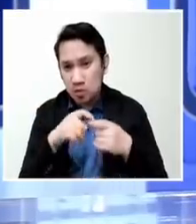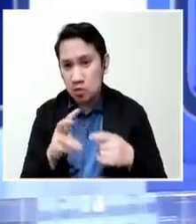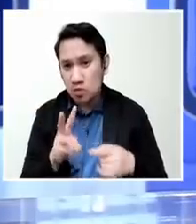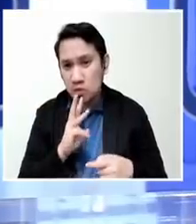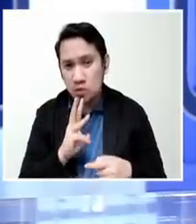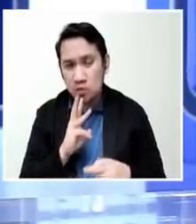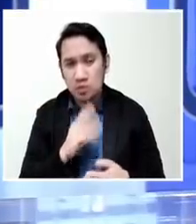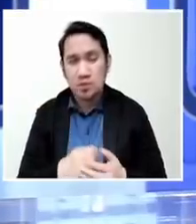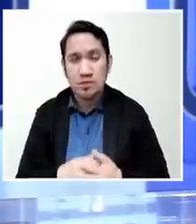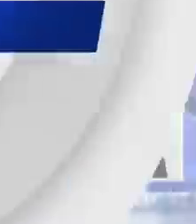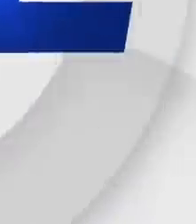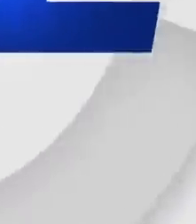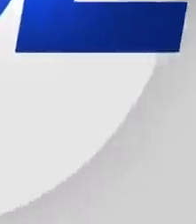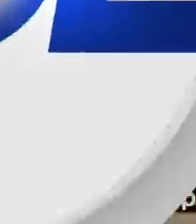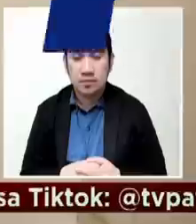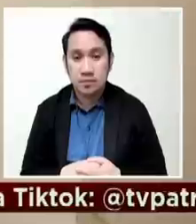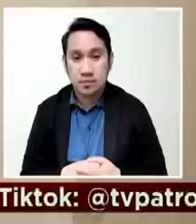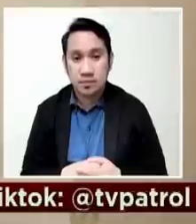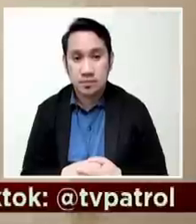Alvin El Chico.